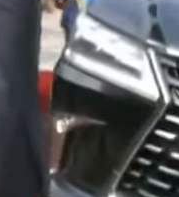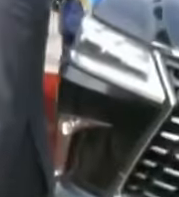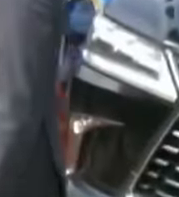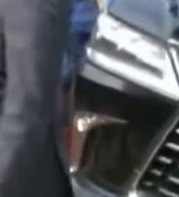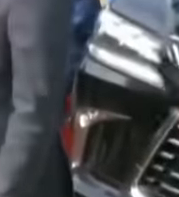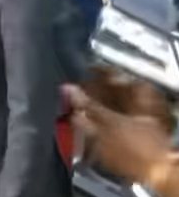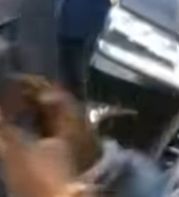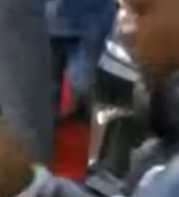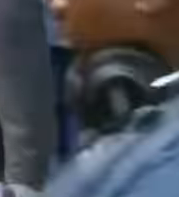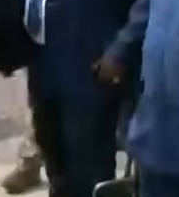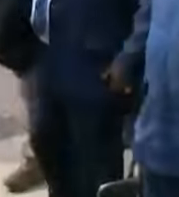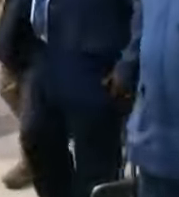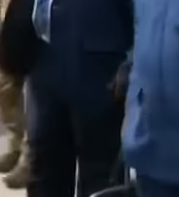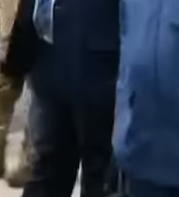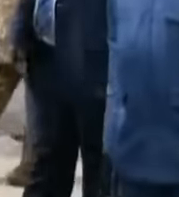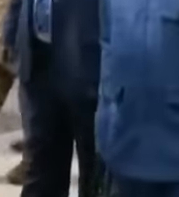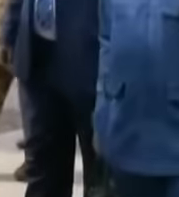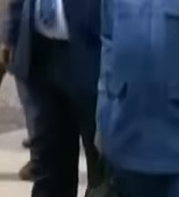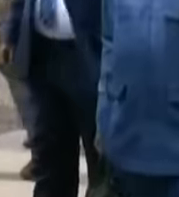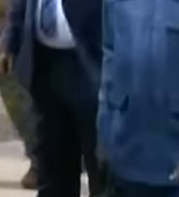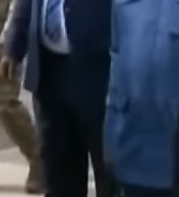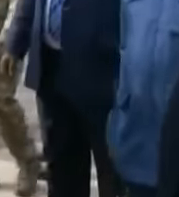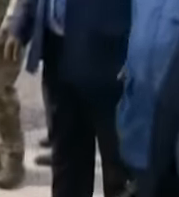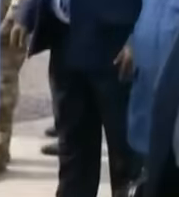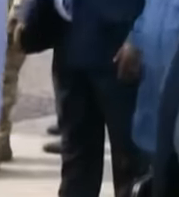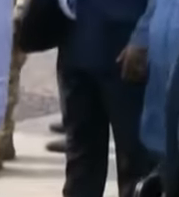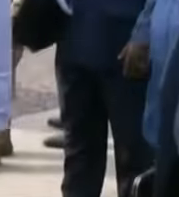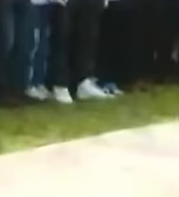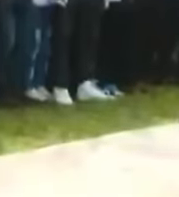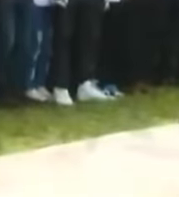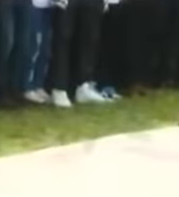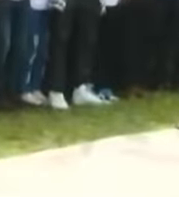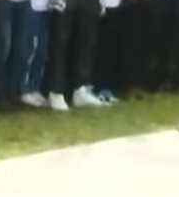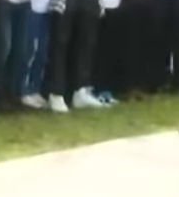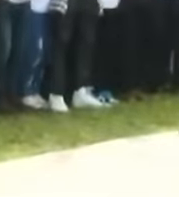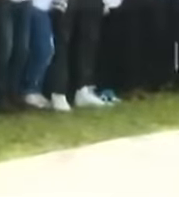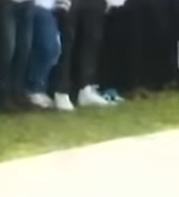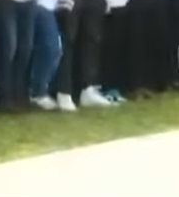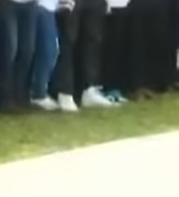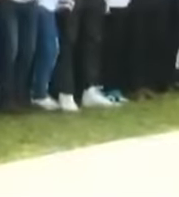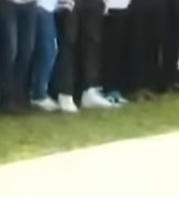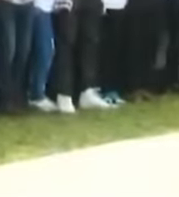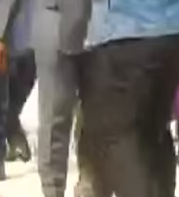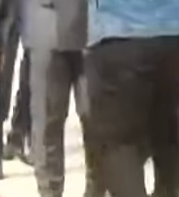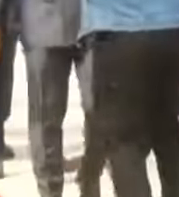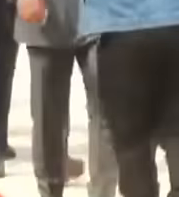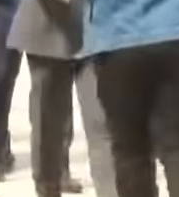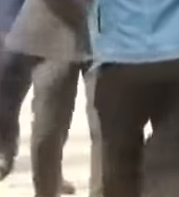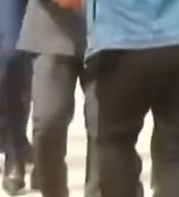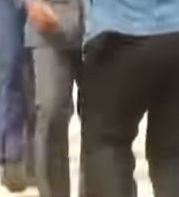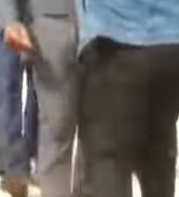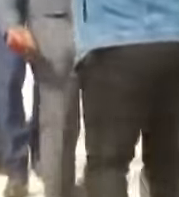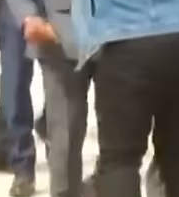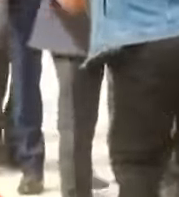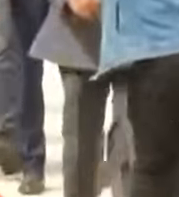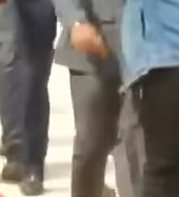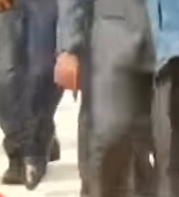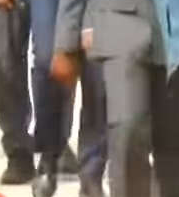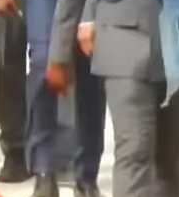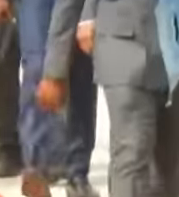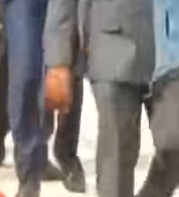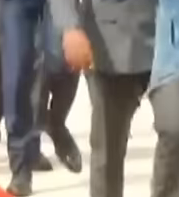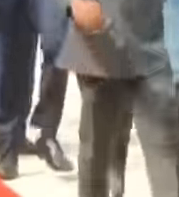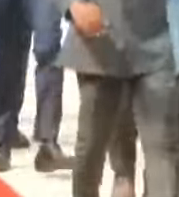déplacement pour une troisième fois dans cet alma mater pour inaugurer la deuxième phase des travaux de rénovation et